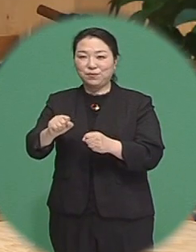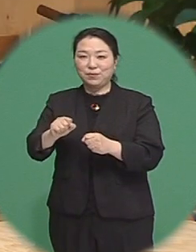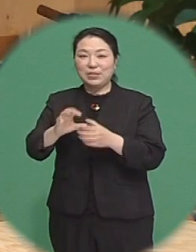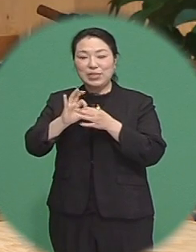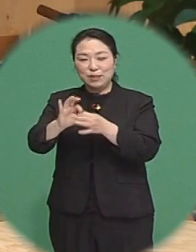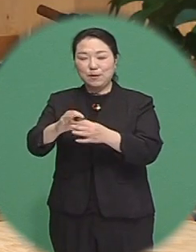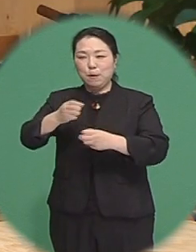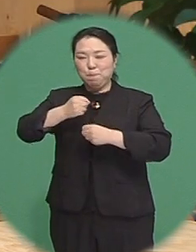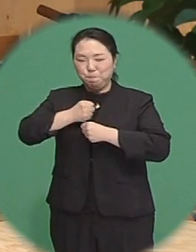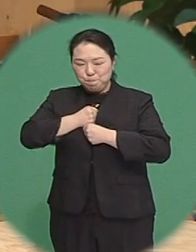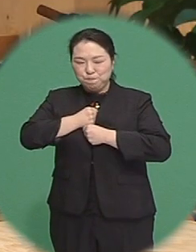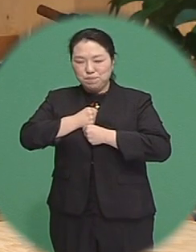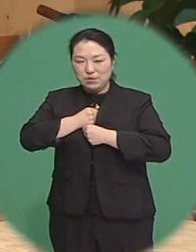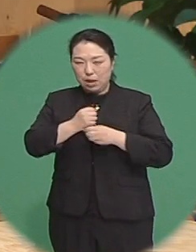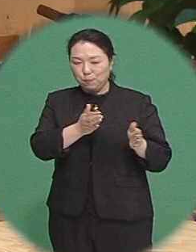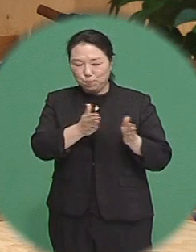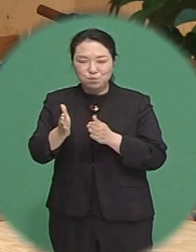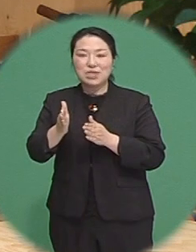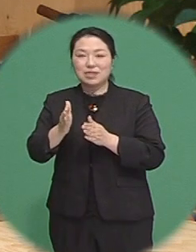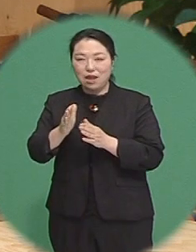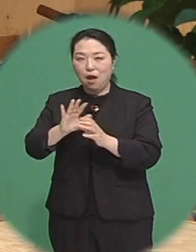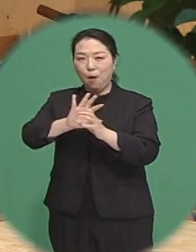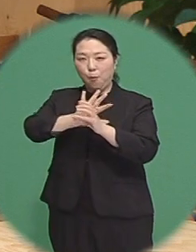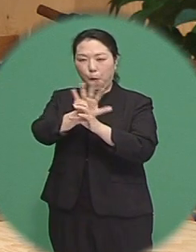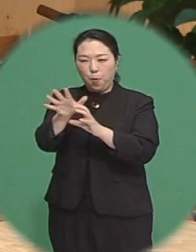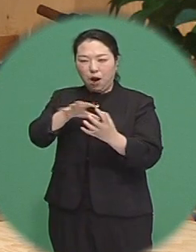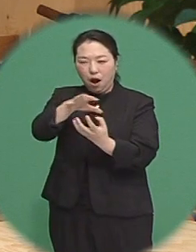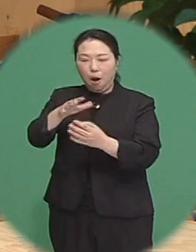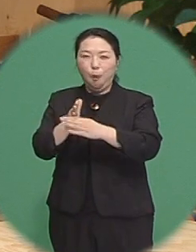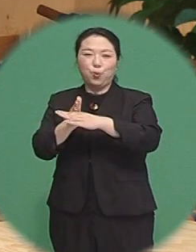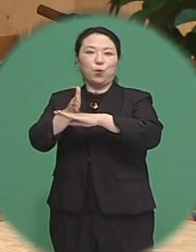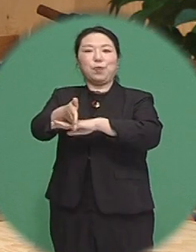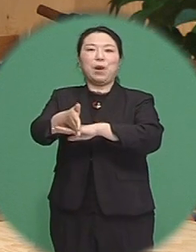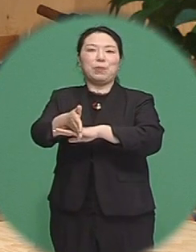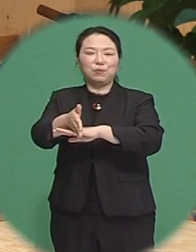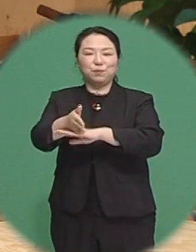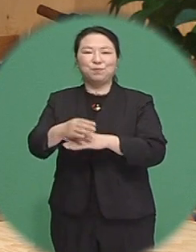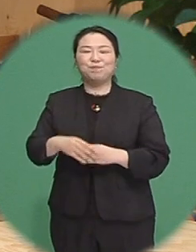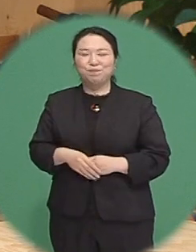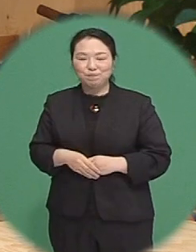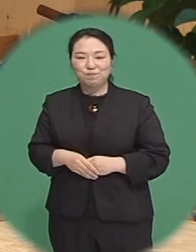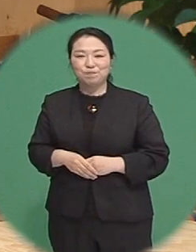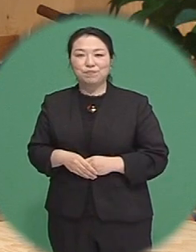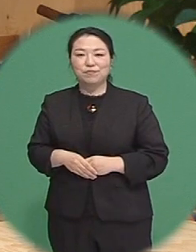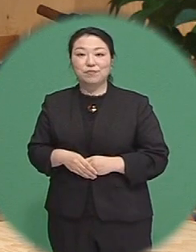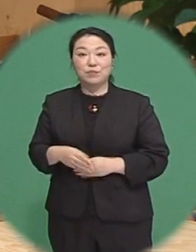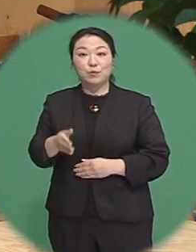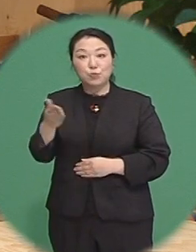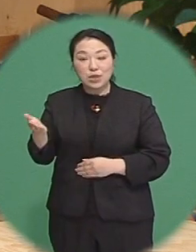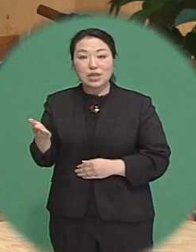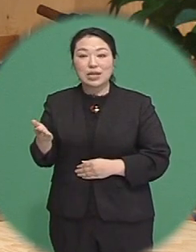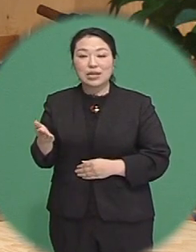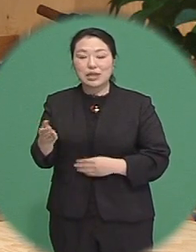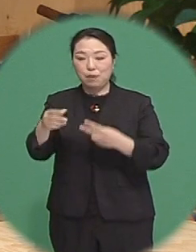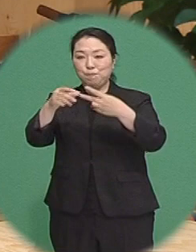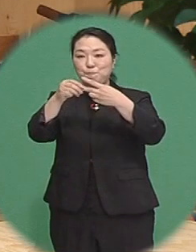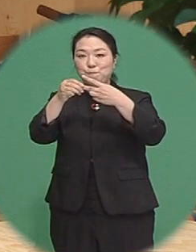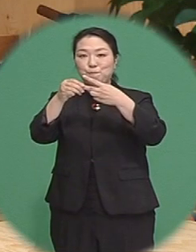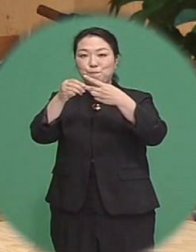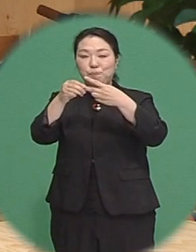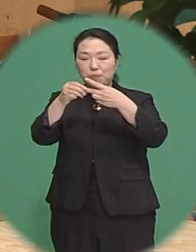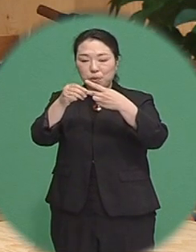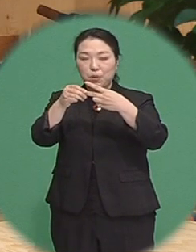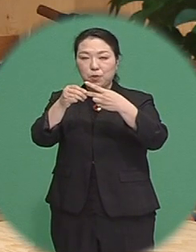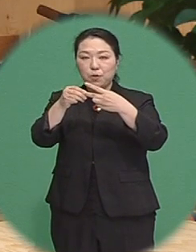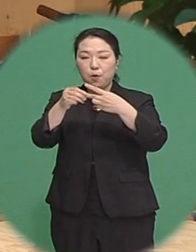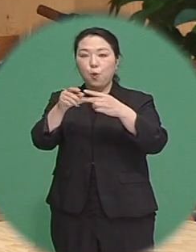万全の対策を講じながらこの中を乗り越えていきます次に中長期の課題への